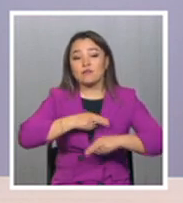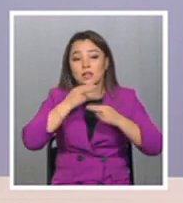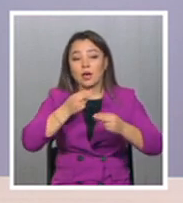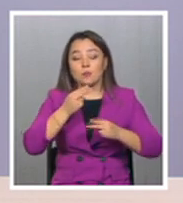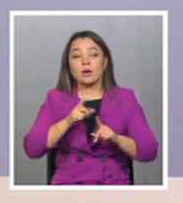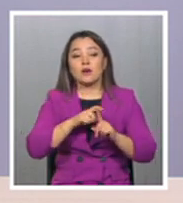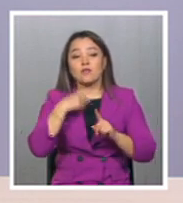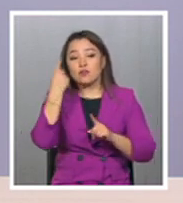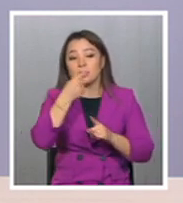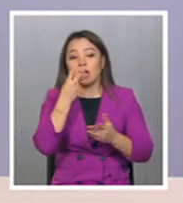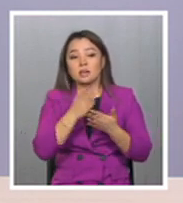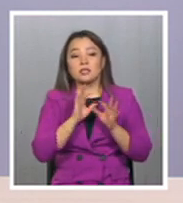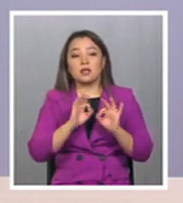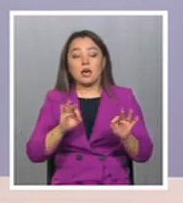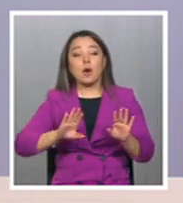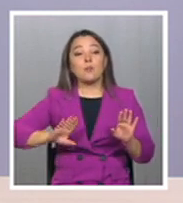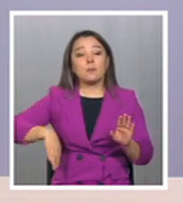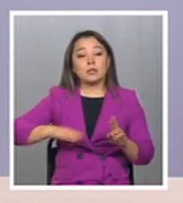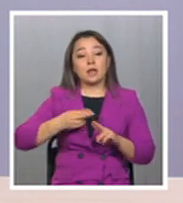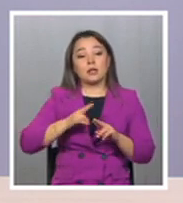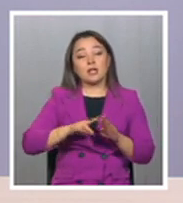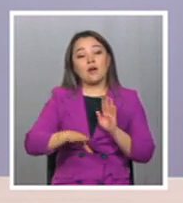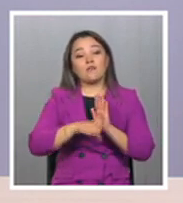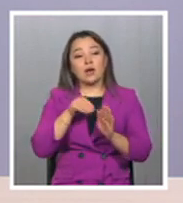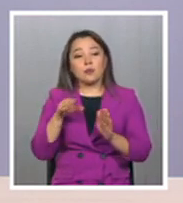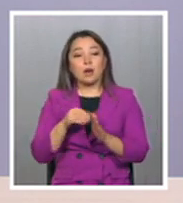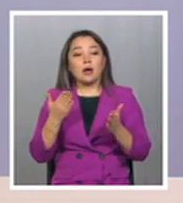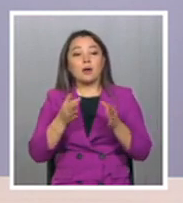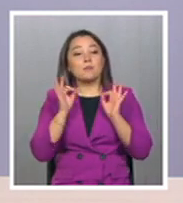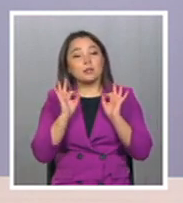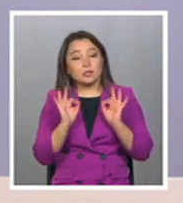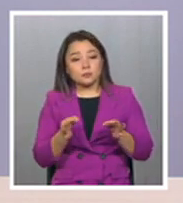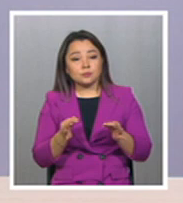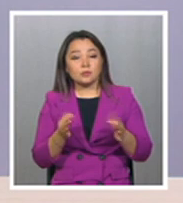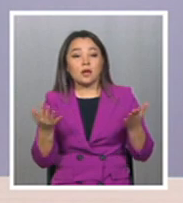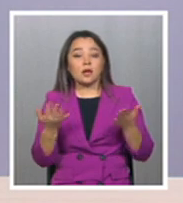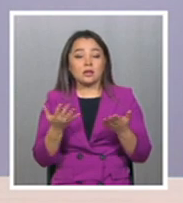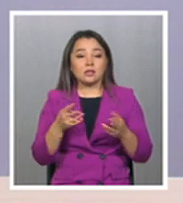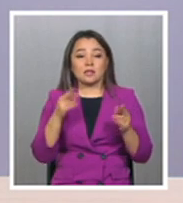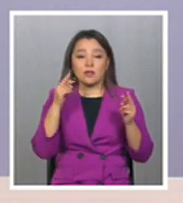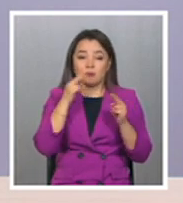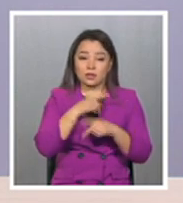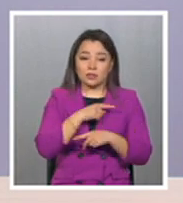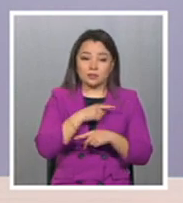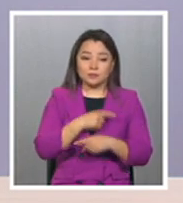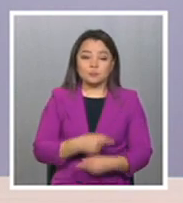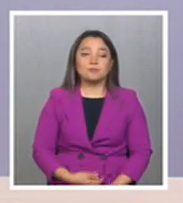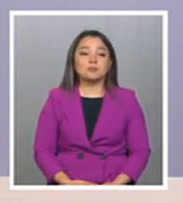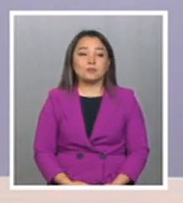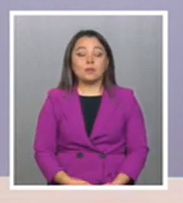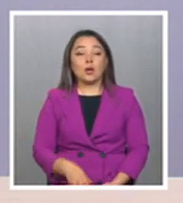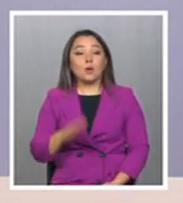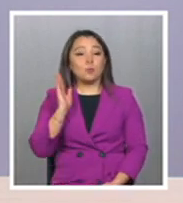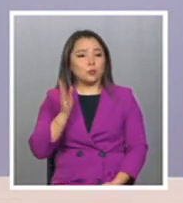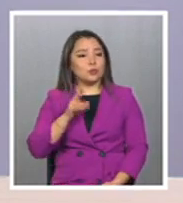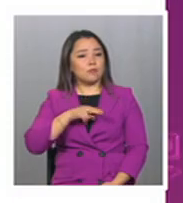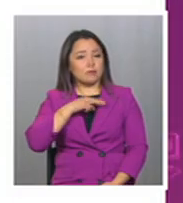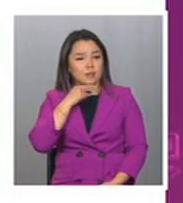выражения, а затем выбрать, какие из них верные, а какие неверные. Будьте